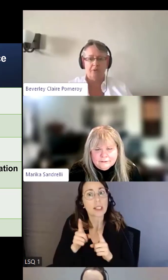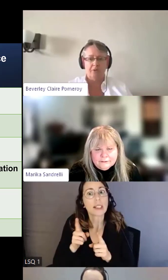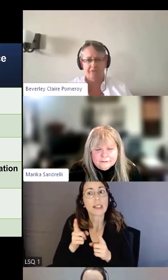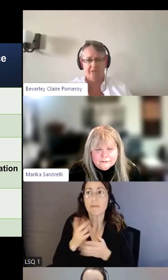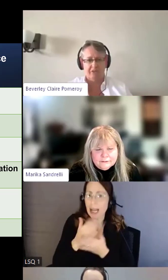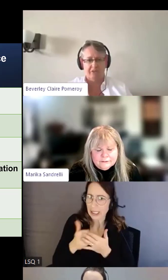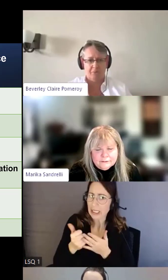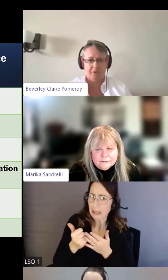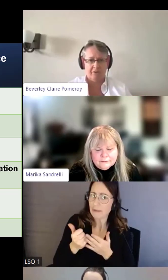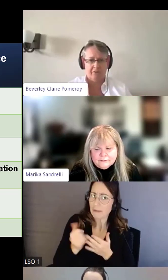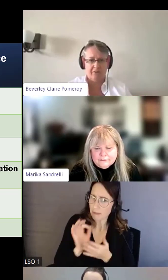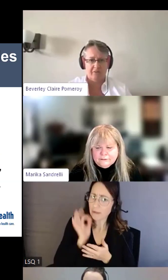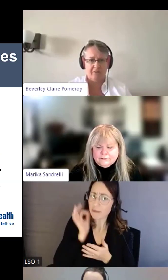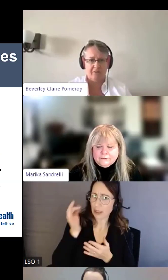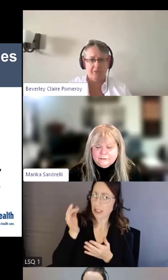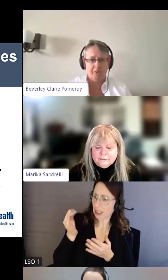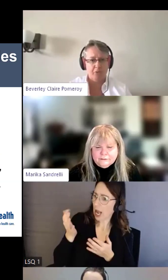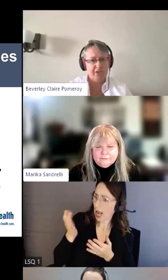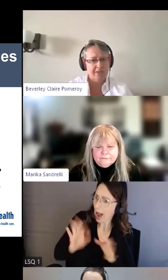expériences vécues.